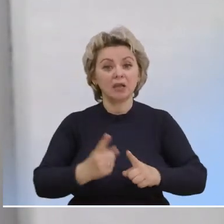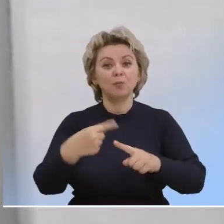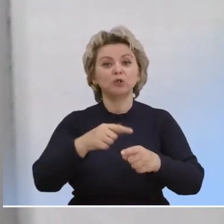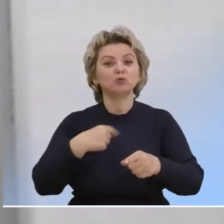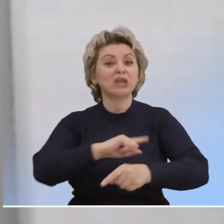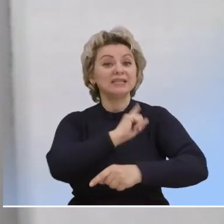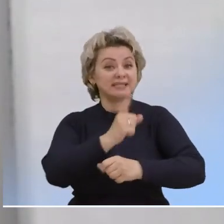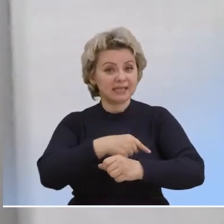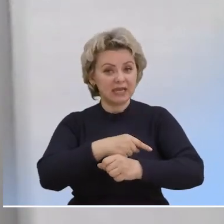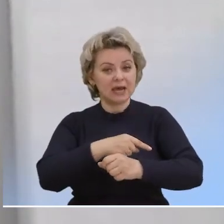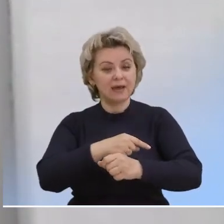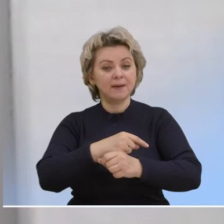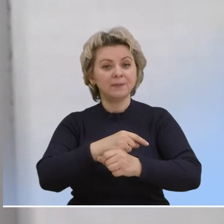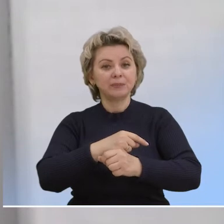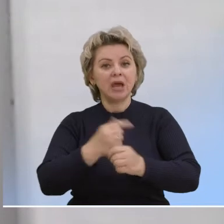Потому что мы очень сильно